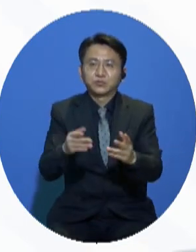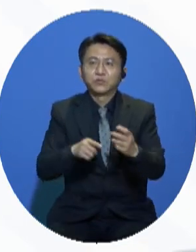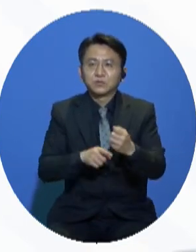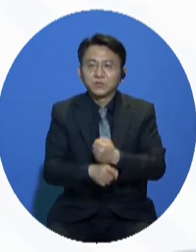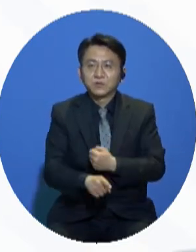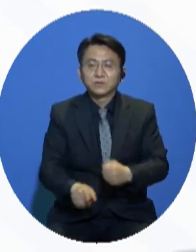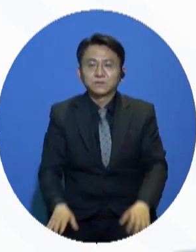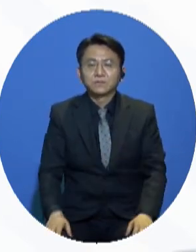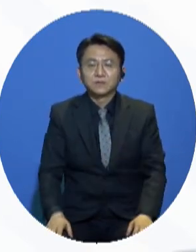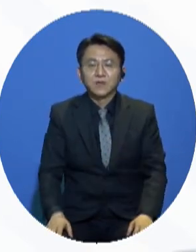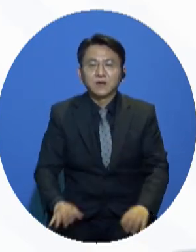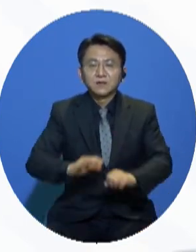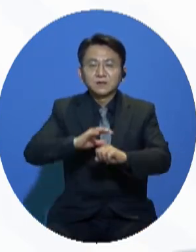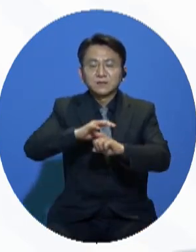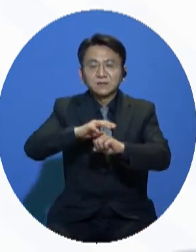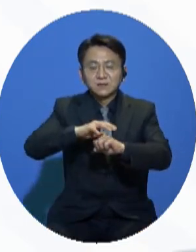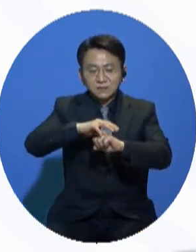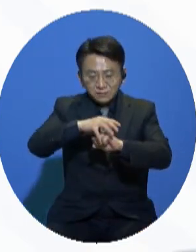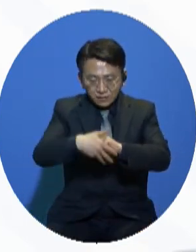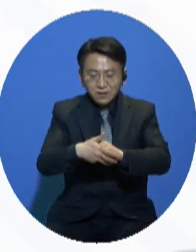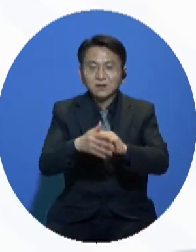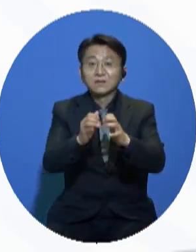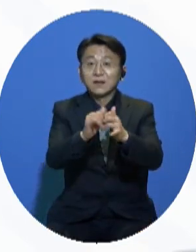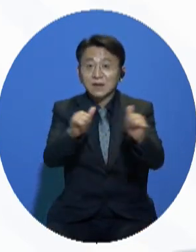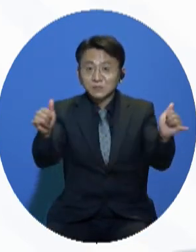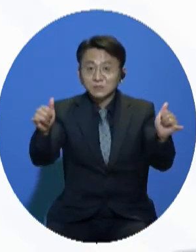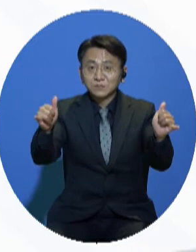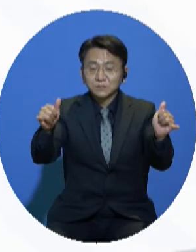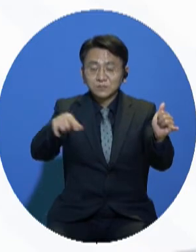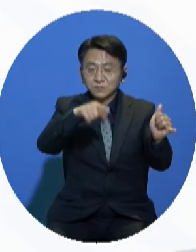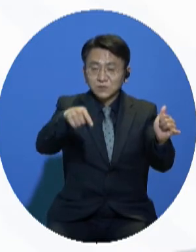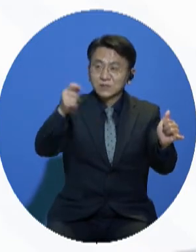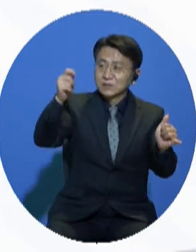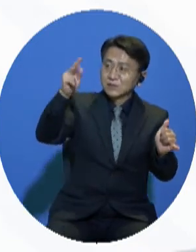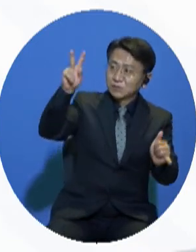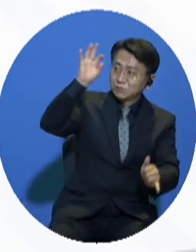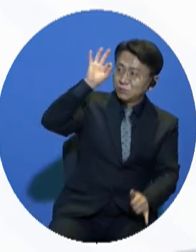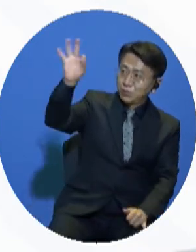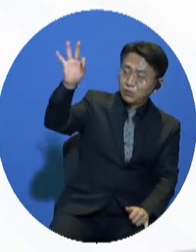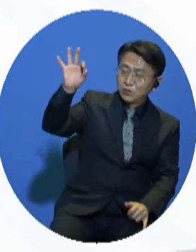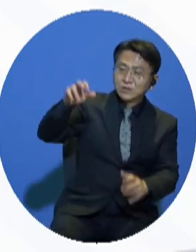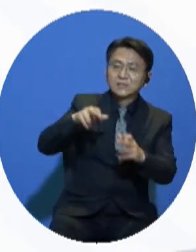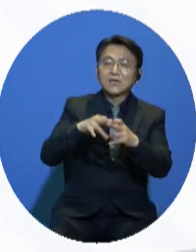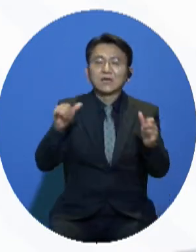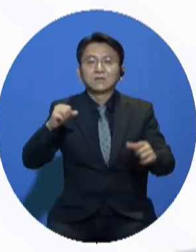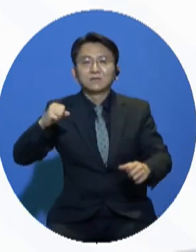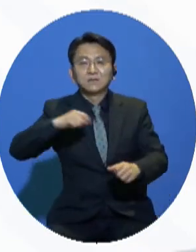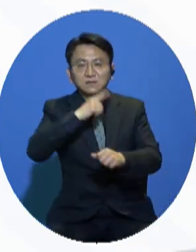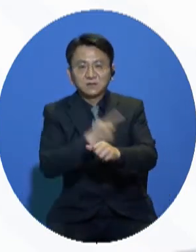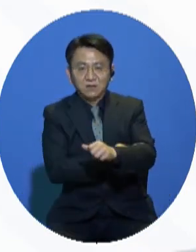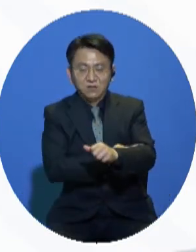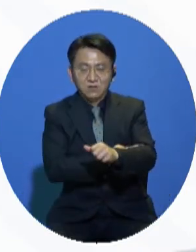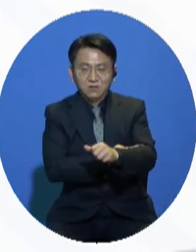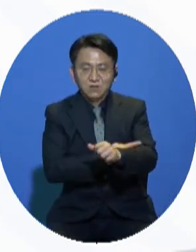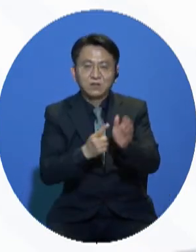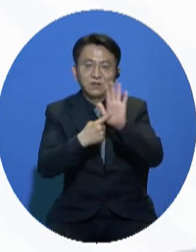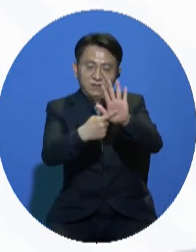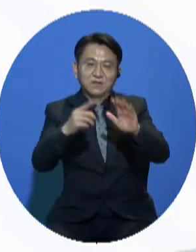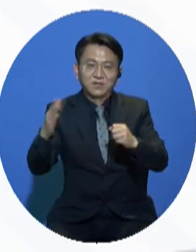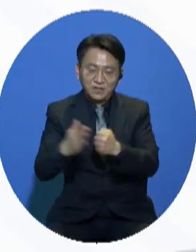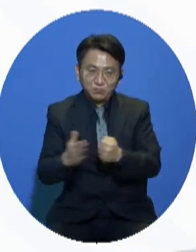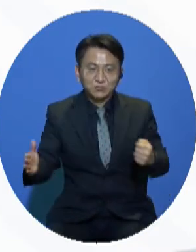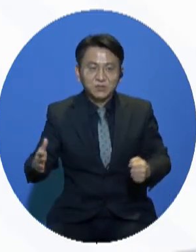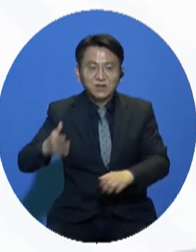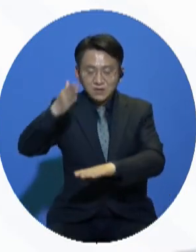세계 굉장히 많은 사람들 just the 앞에서 same as 텔레비전을 able-bodied people. 통해서 장애인들의 능력이 very much 나타나기 for having 때문입니다. 여러분 초대해 주셔서 감사합니다.